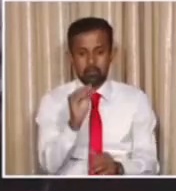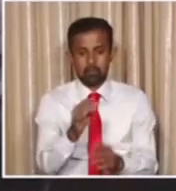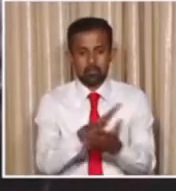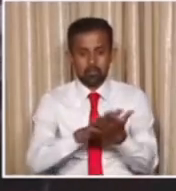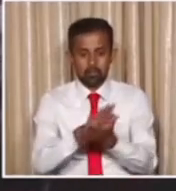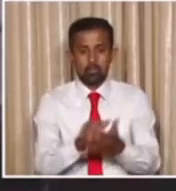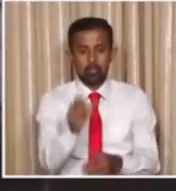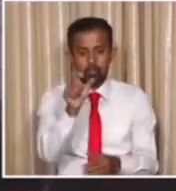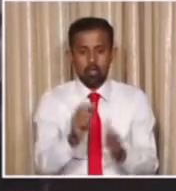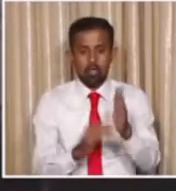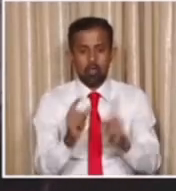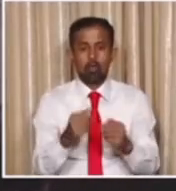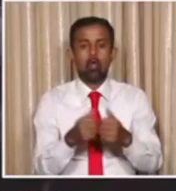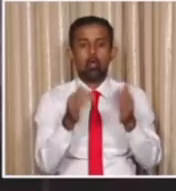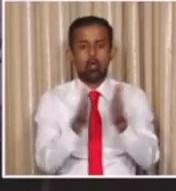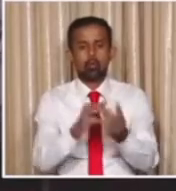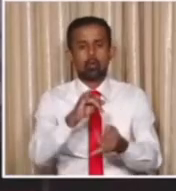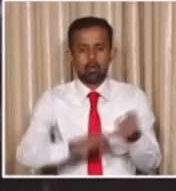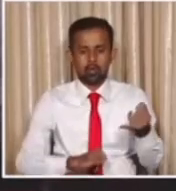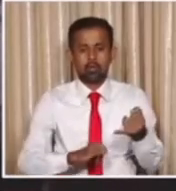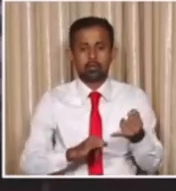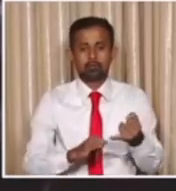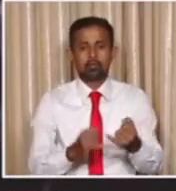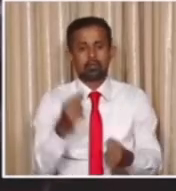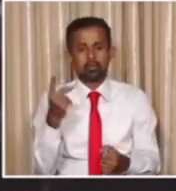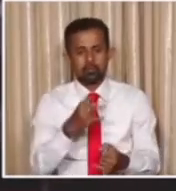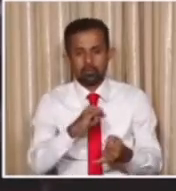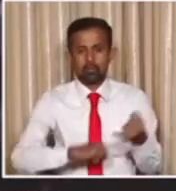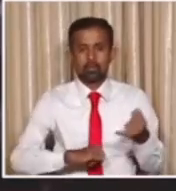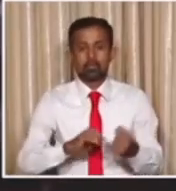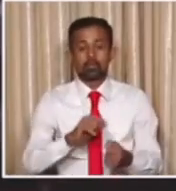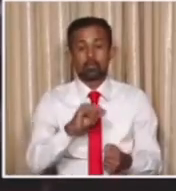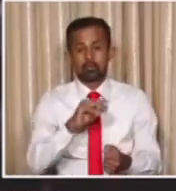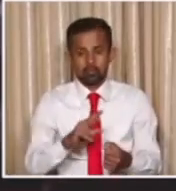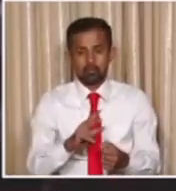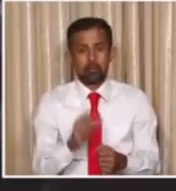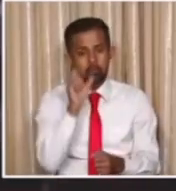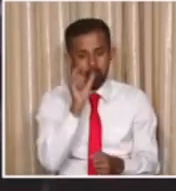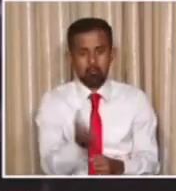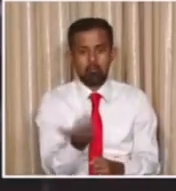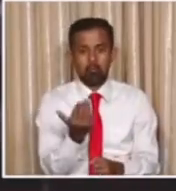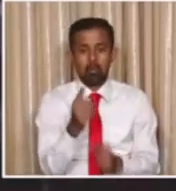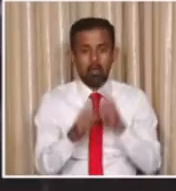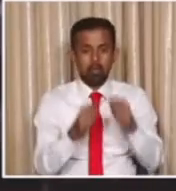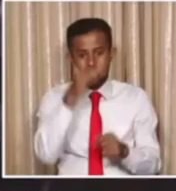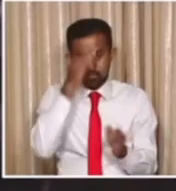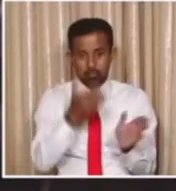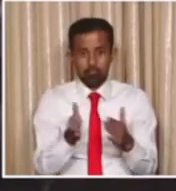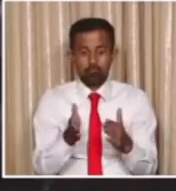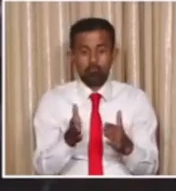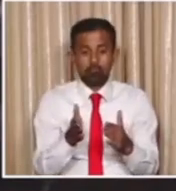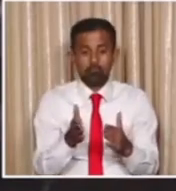නිවැරදි කරන්න ඔබතුමාගේ අමාත්‍යංශය ඕන තරම් ලේකම්වරු අතුරු උපලේකම්වරු අතිරේක ලේකම්වරු ඉන්න ඒක බලන්න. ගරු කතානායකතුමනි, ඊට අමතරව මම